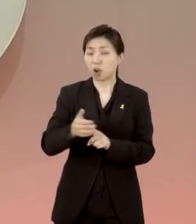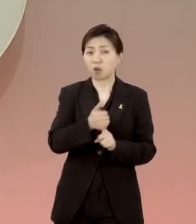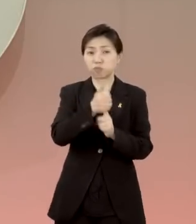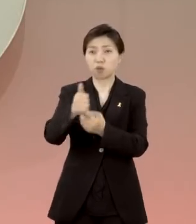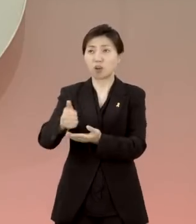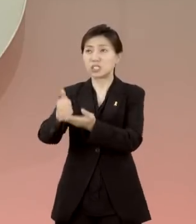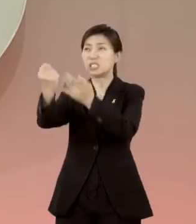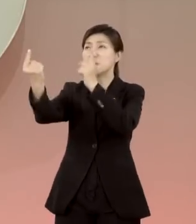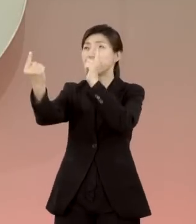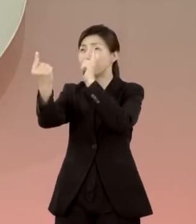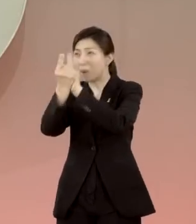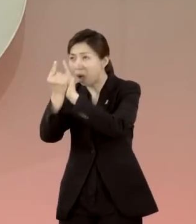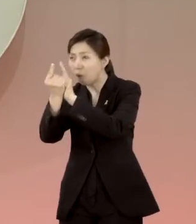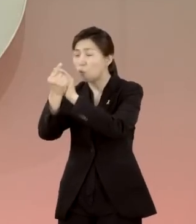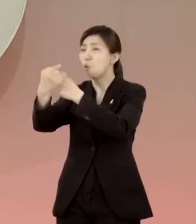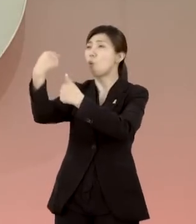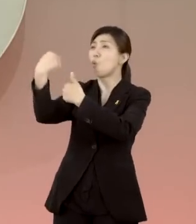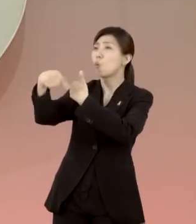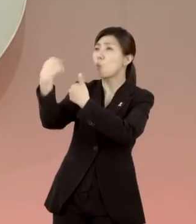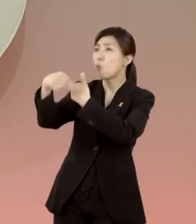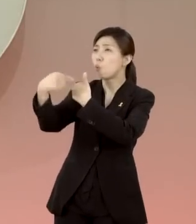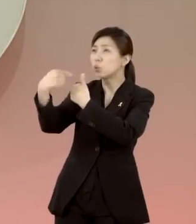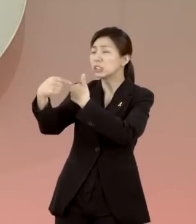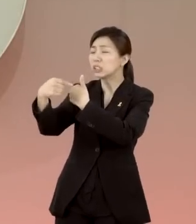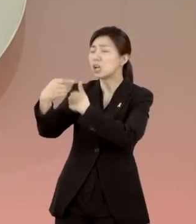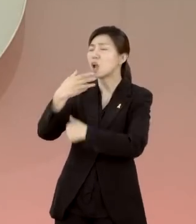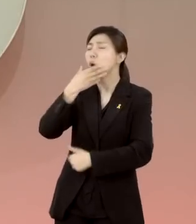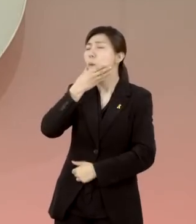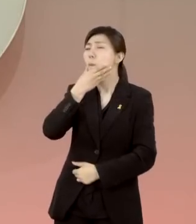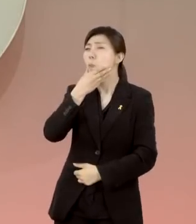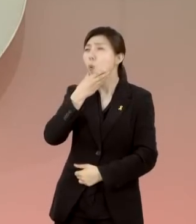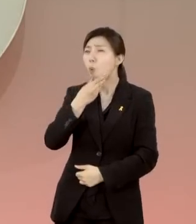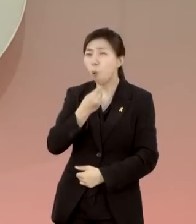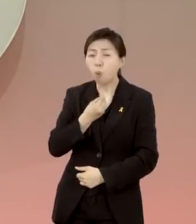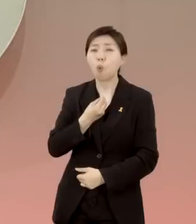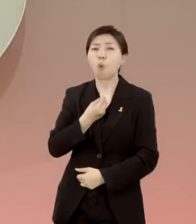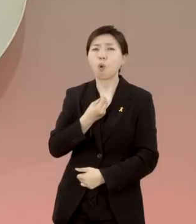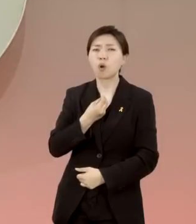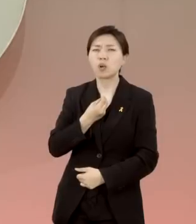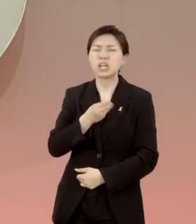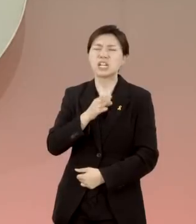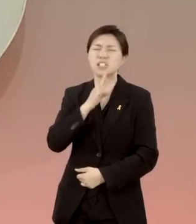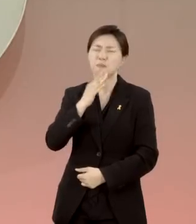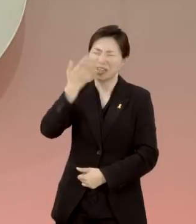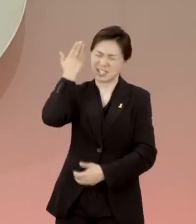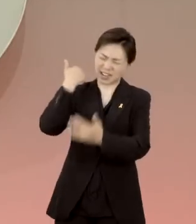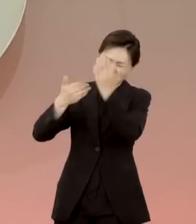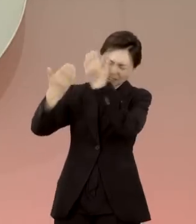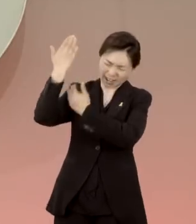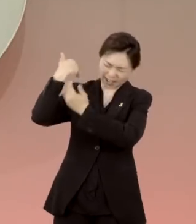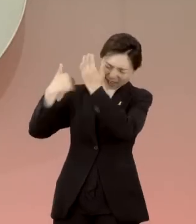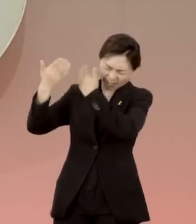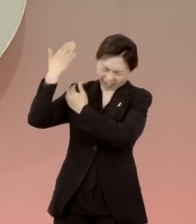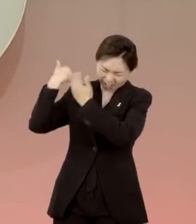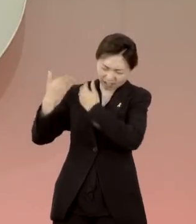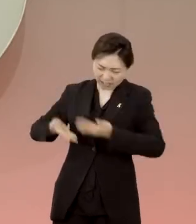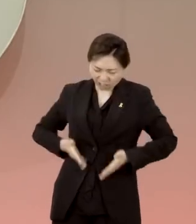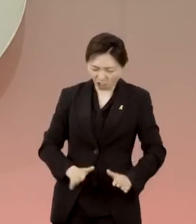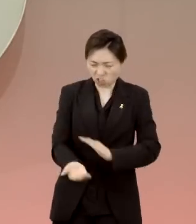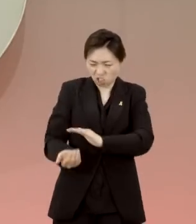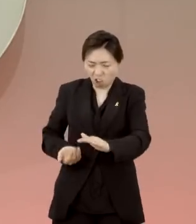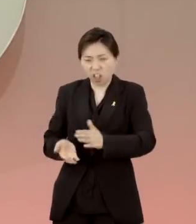살아있는 부처님에게 가르침을 받을 수 있는 복은 과거 전생에 수많은 생애